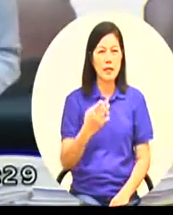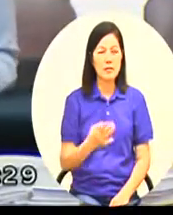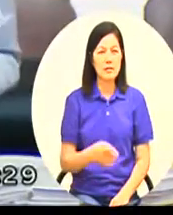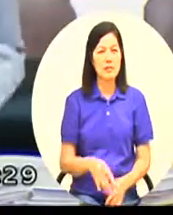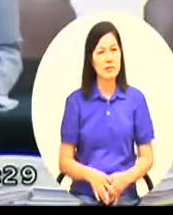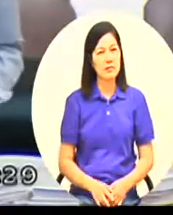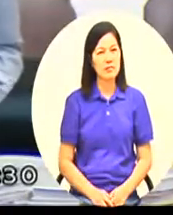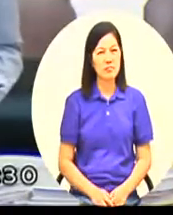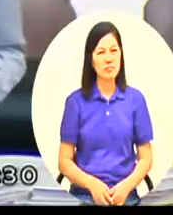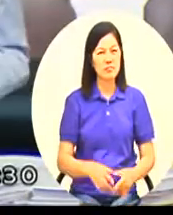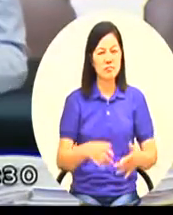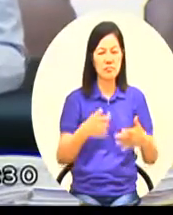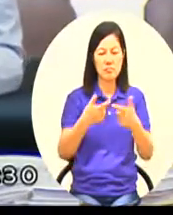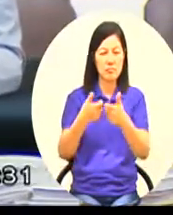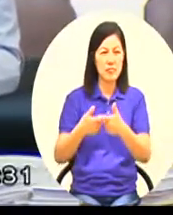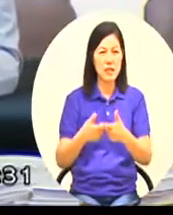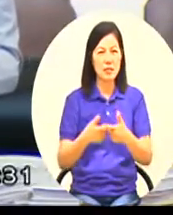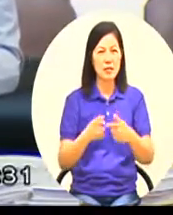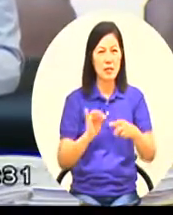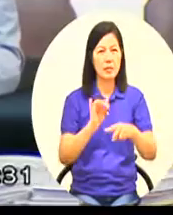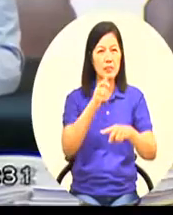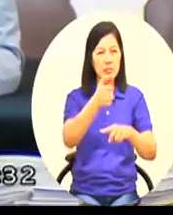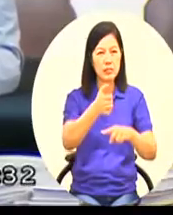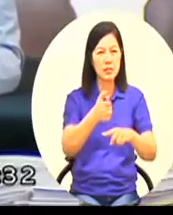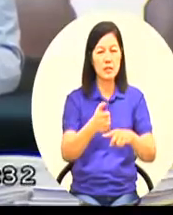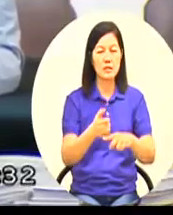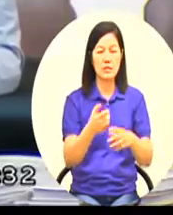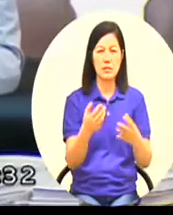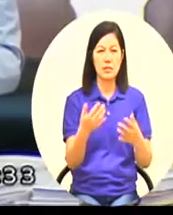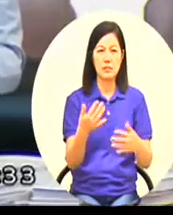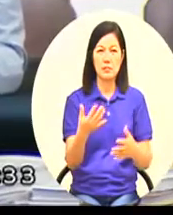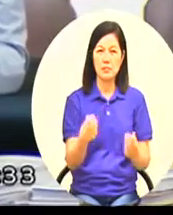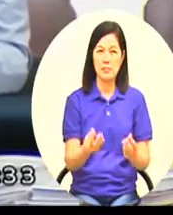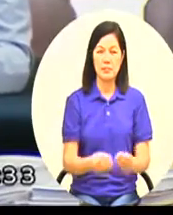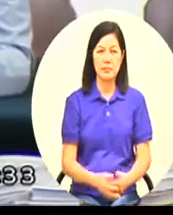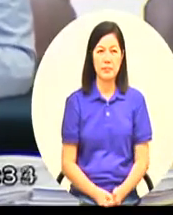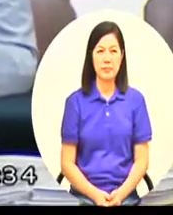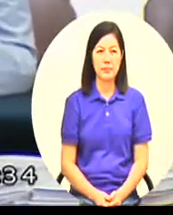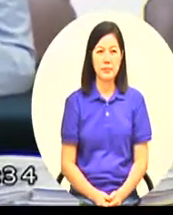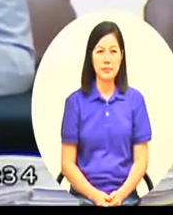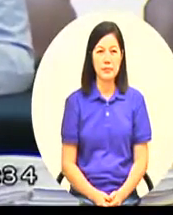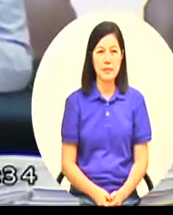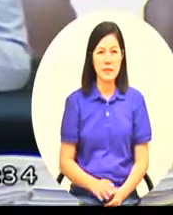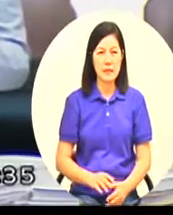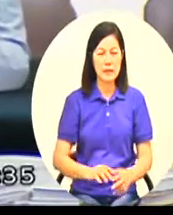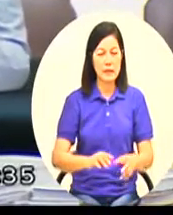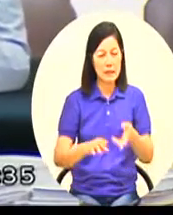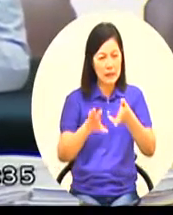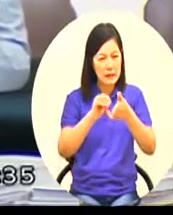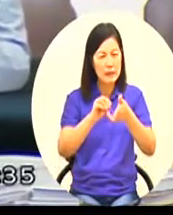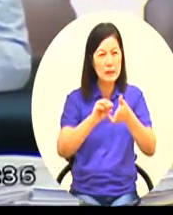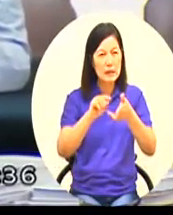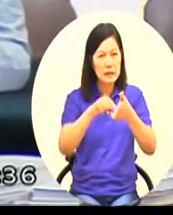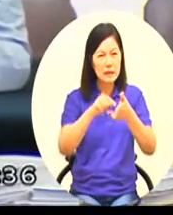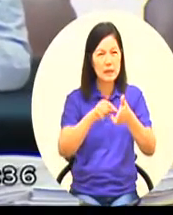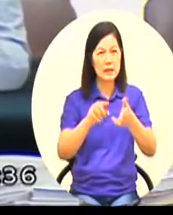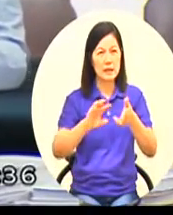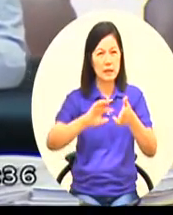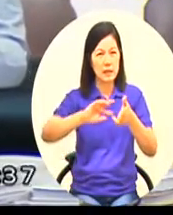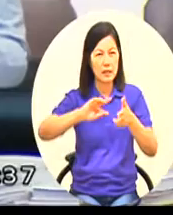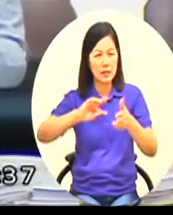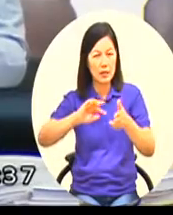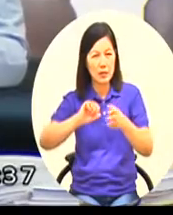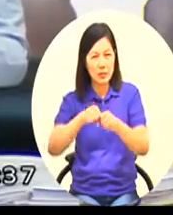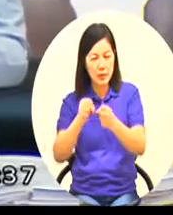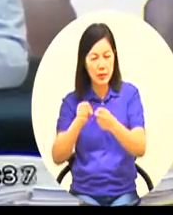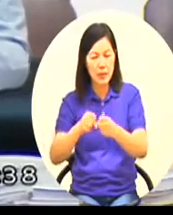煞无到50%。目前我得到的消息就是咱的故障数啊，是我们的11,758